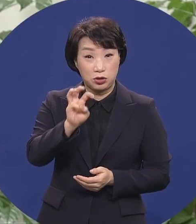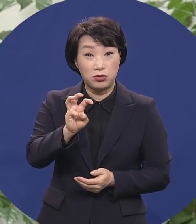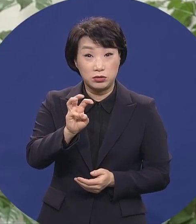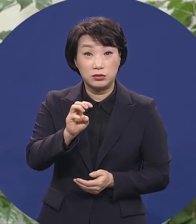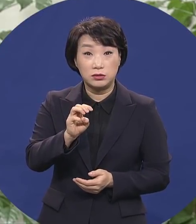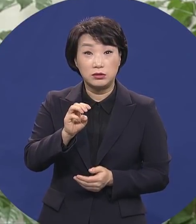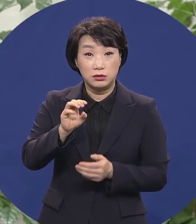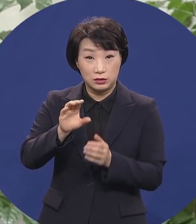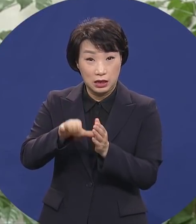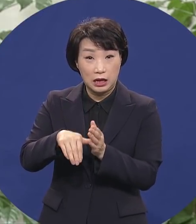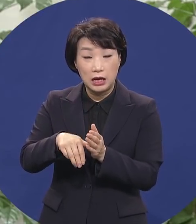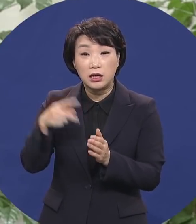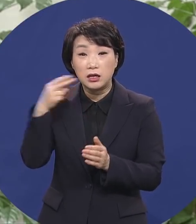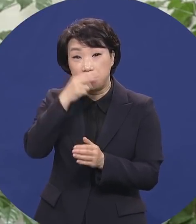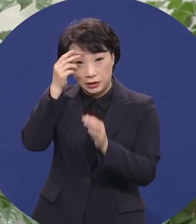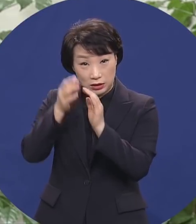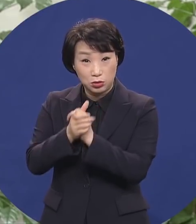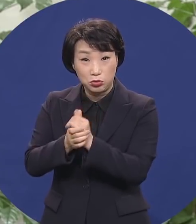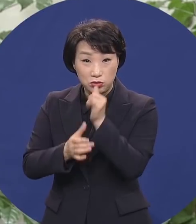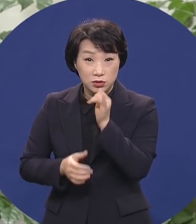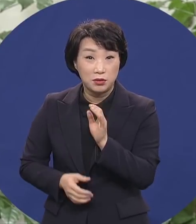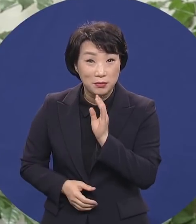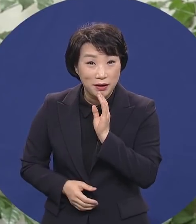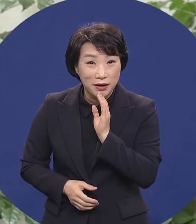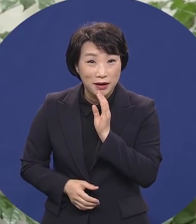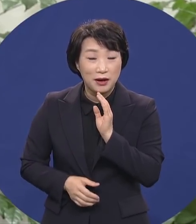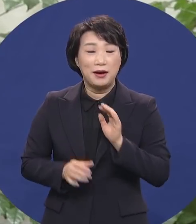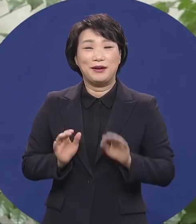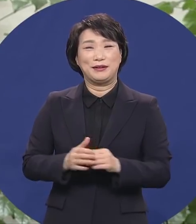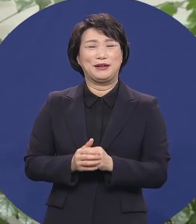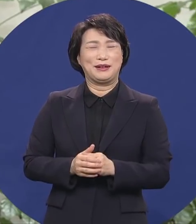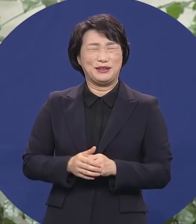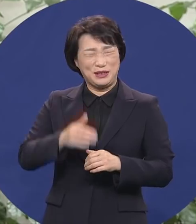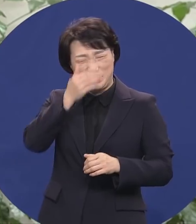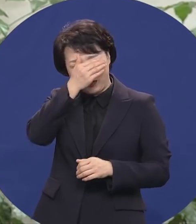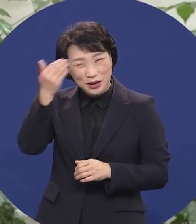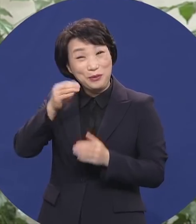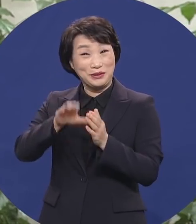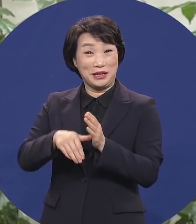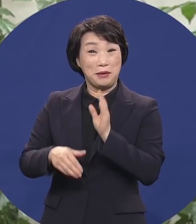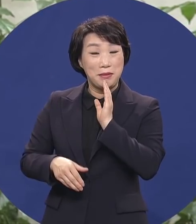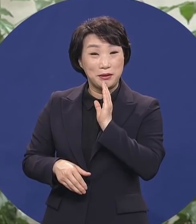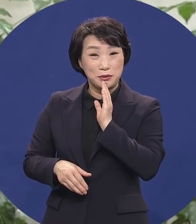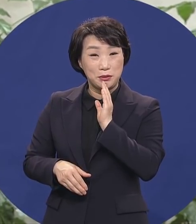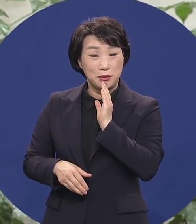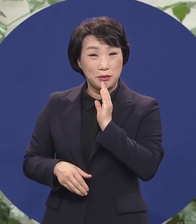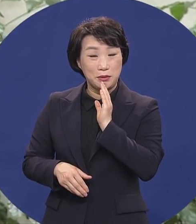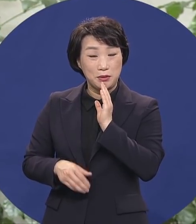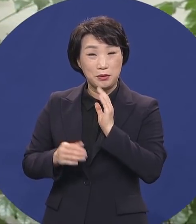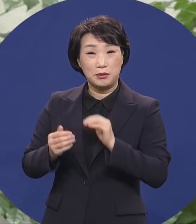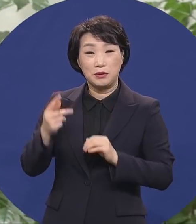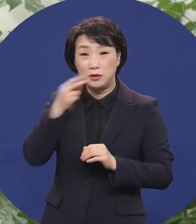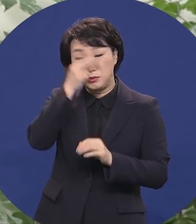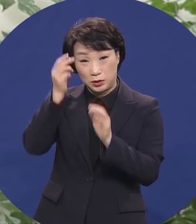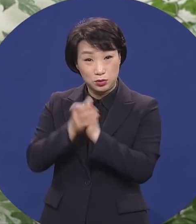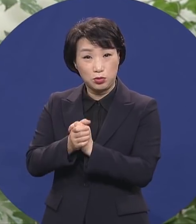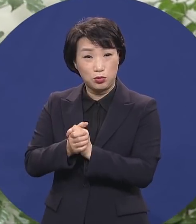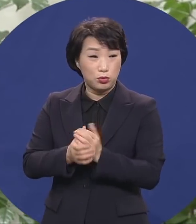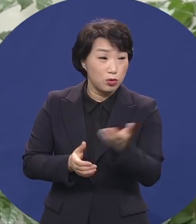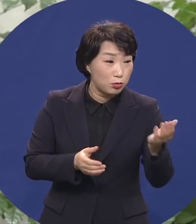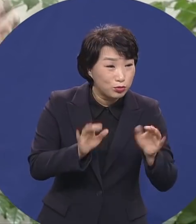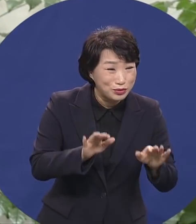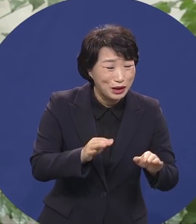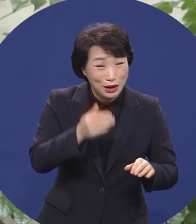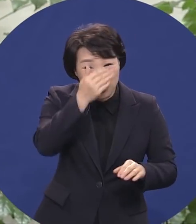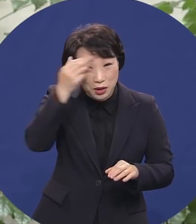30살에 금식하셨으니 참 젊은 나이에 금식하셨는데 아무리 젊은